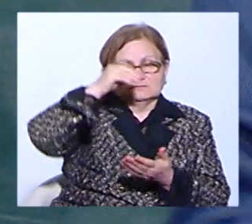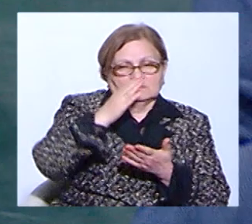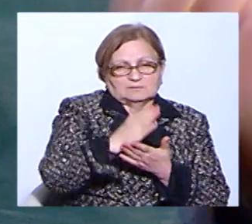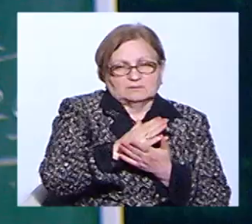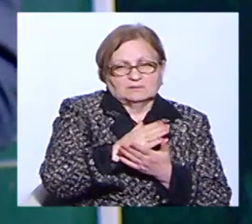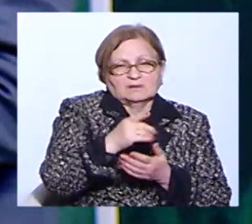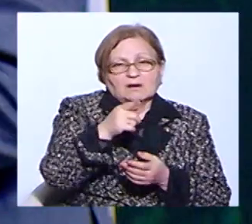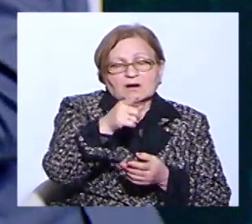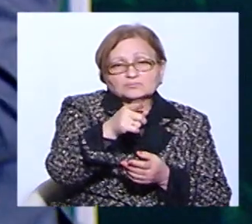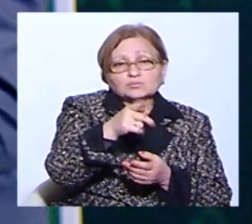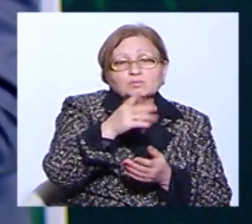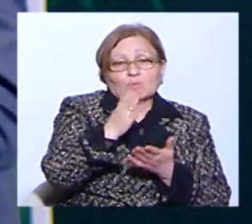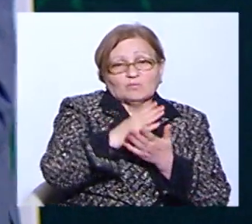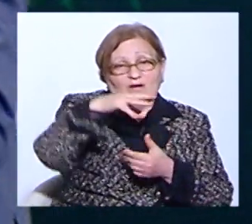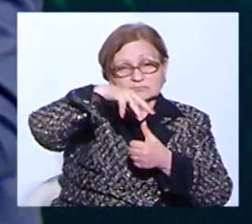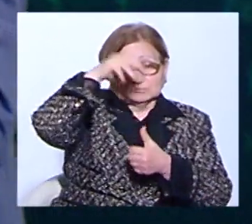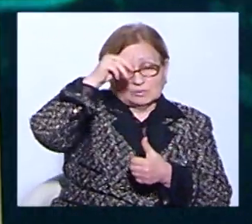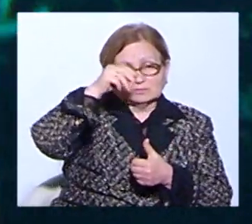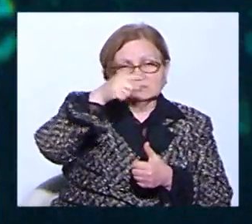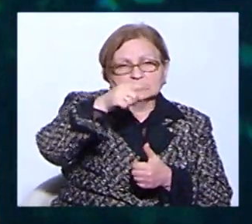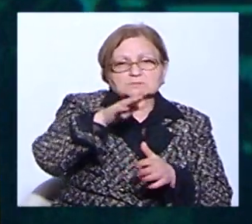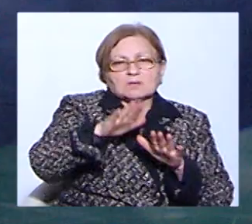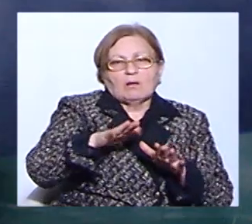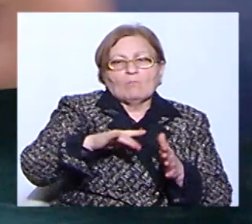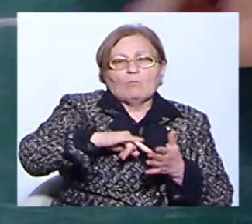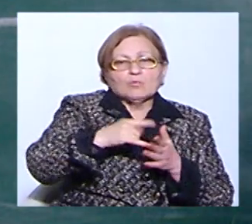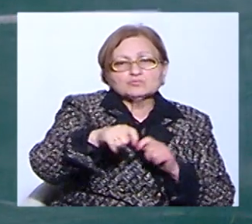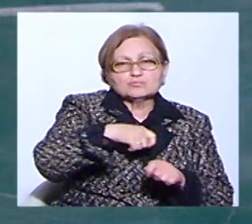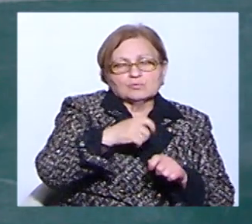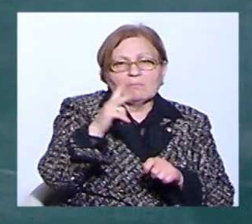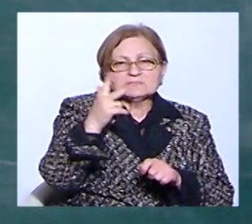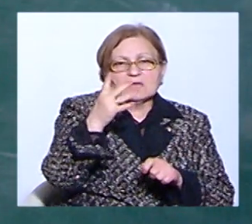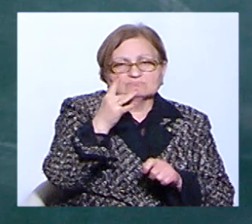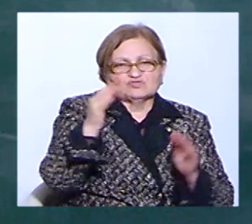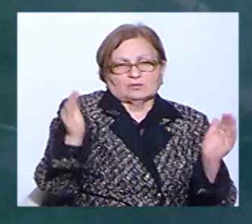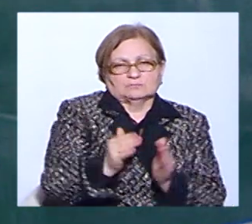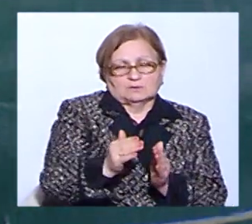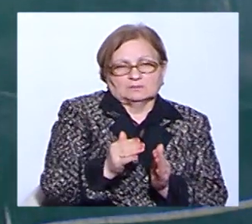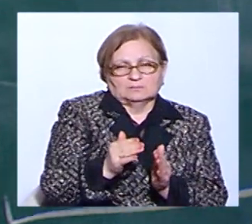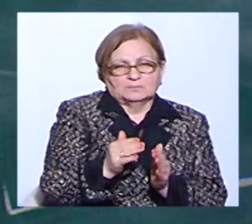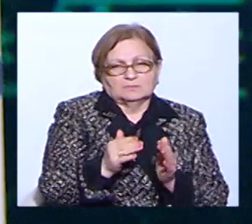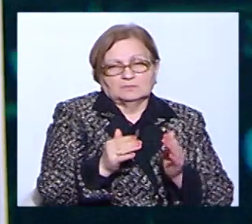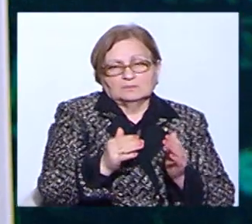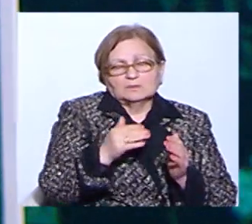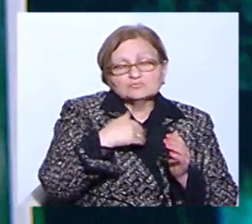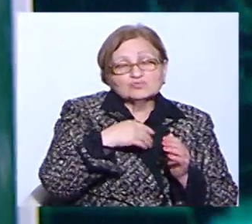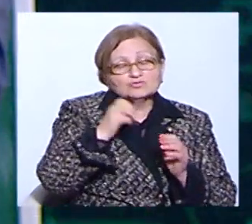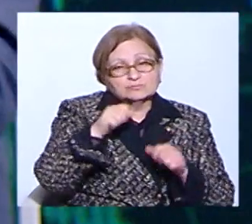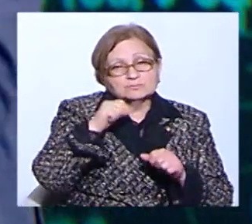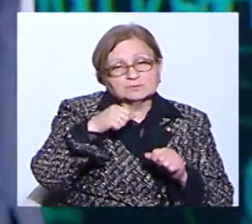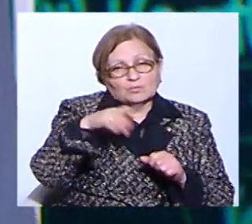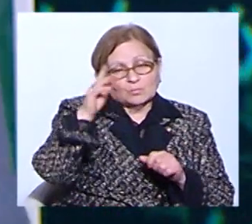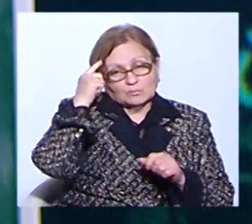მოცულობა არის სამჯერ ნაკლები. 1/13 არის მოცულობა. ჩვენ შეგვიძლია კიდევ უფრო დავფიქრდეთ და